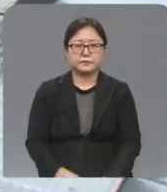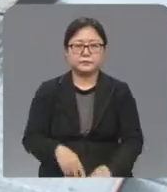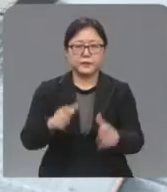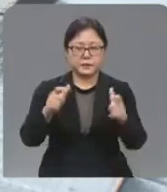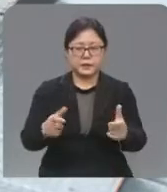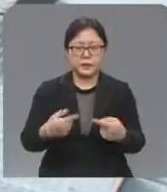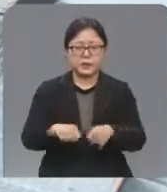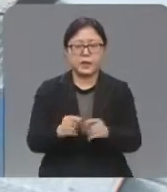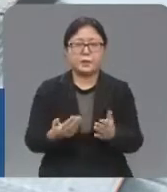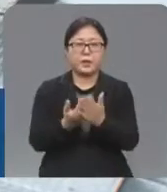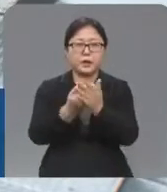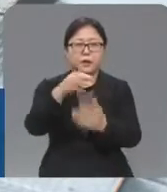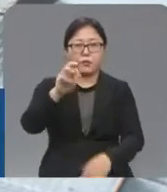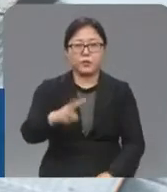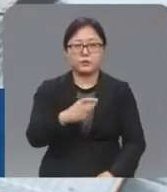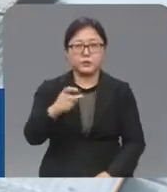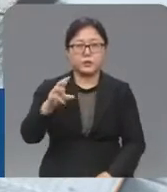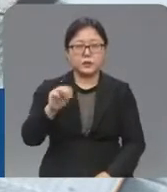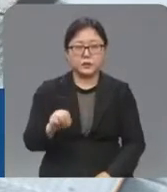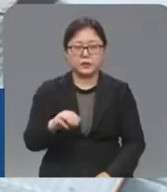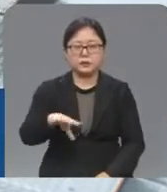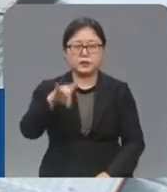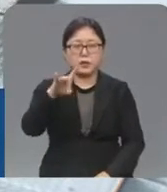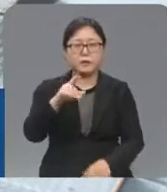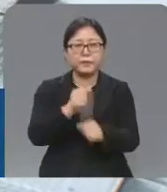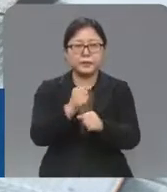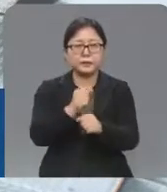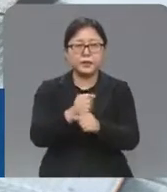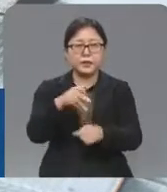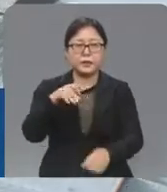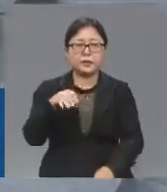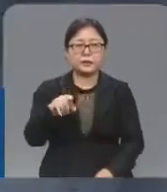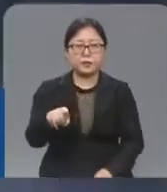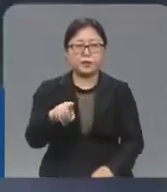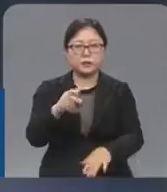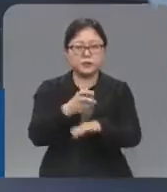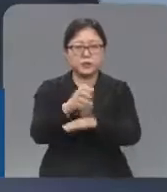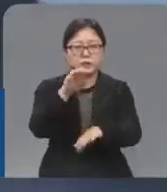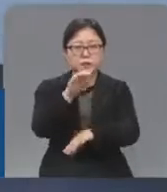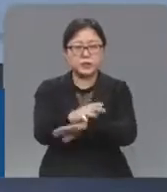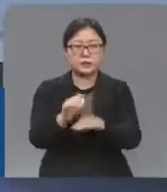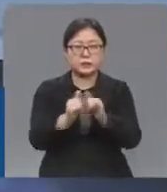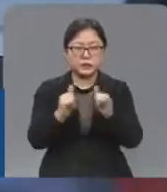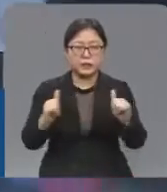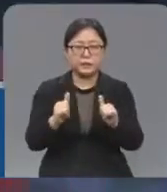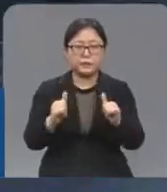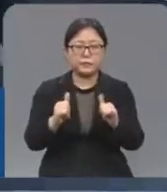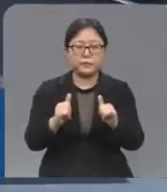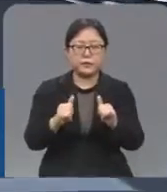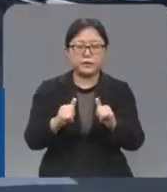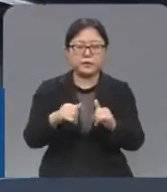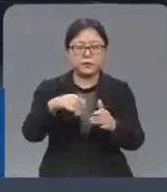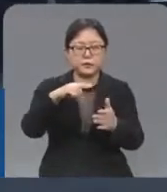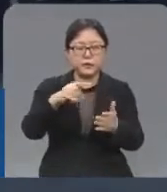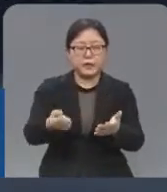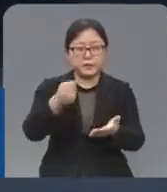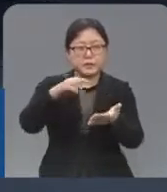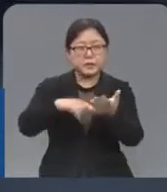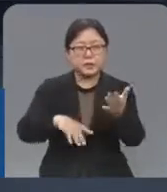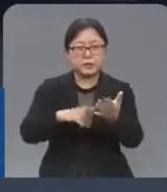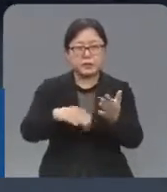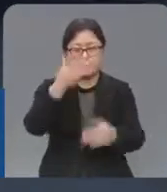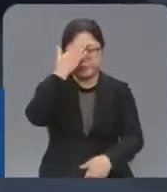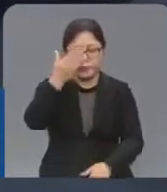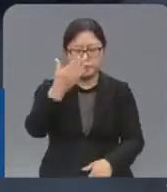지역 상생 0 일자리 에 광주 글로벌 모터스의 첫 양산차 인 캐스터 차량을 구매하는 광주 시민에게 취득세를 사실상